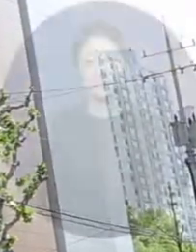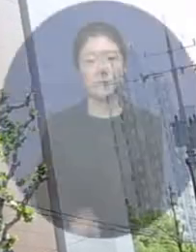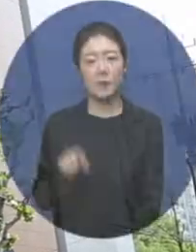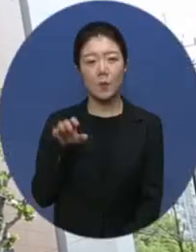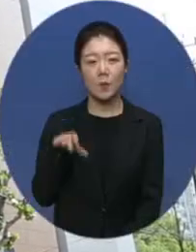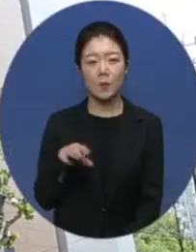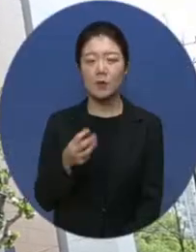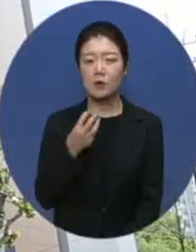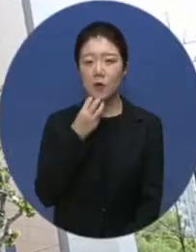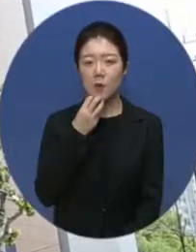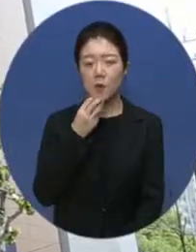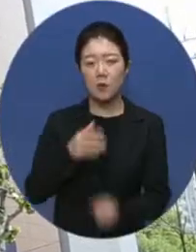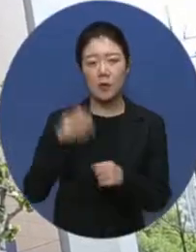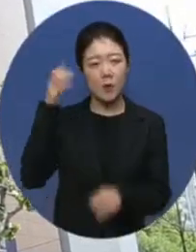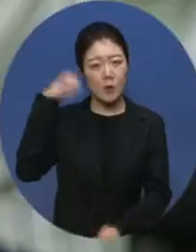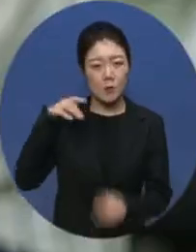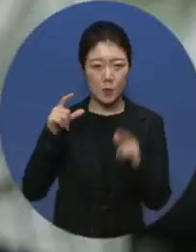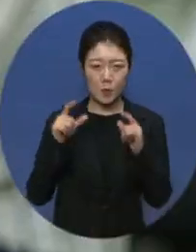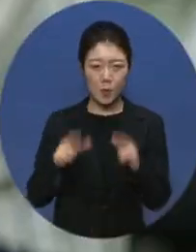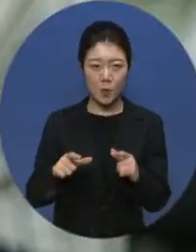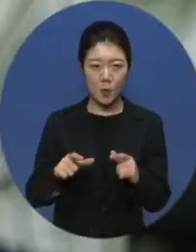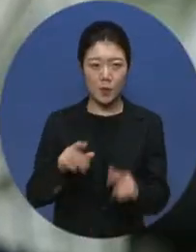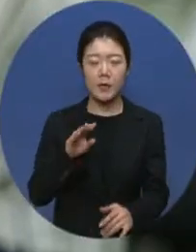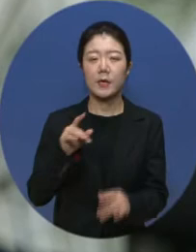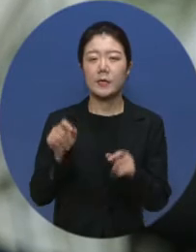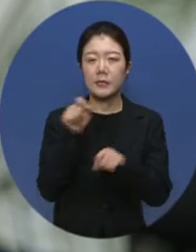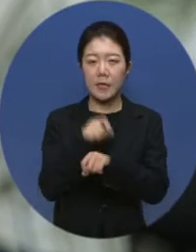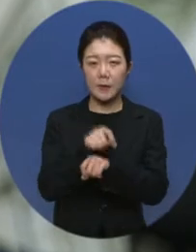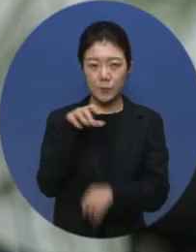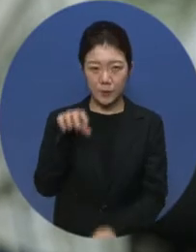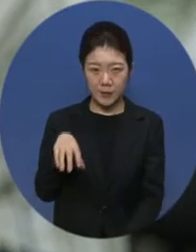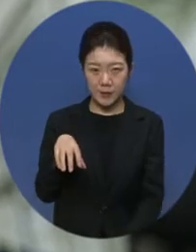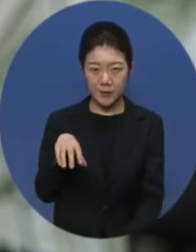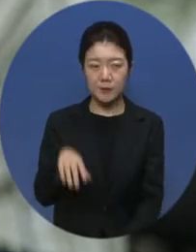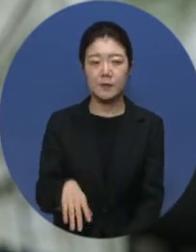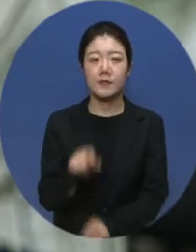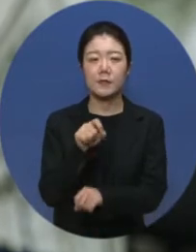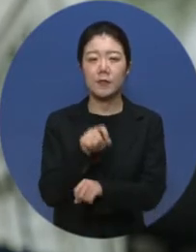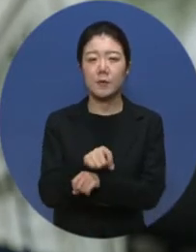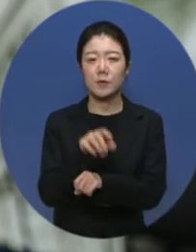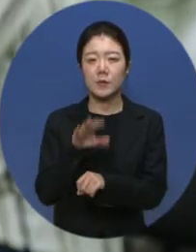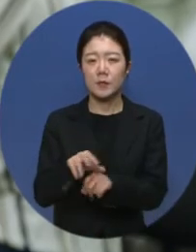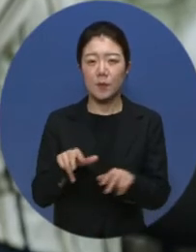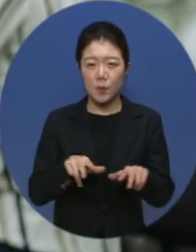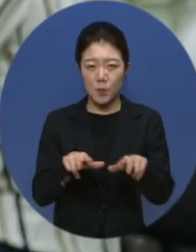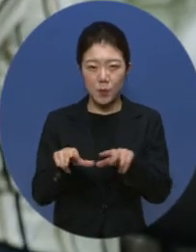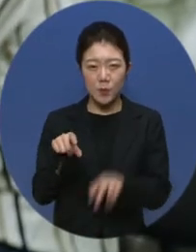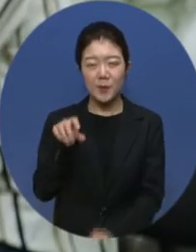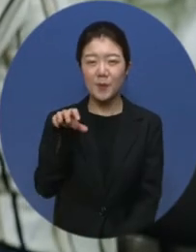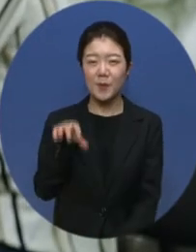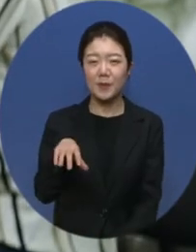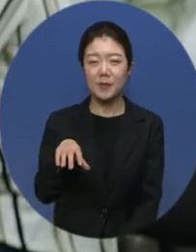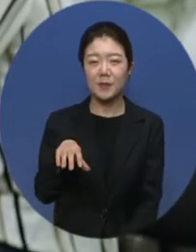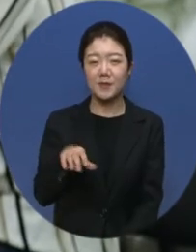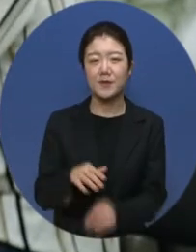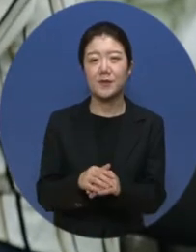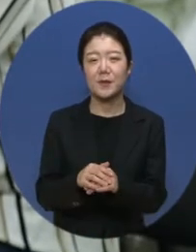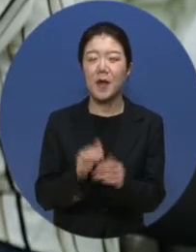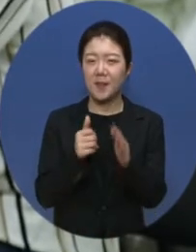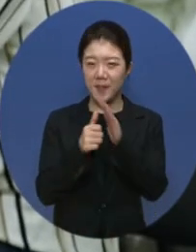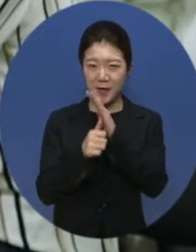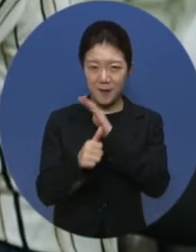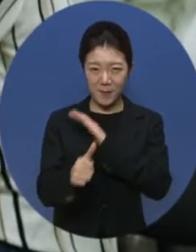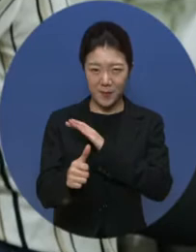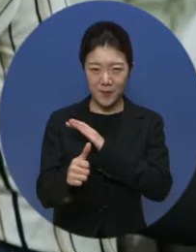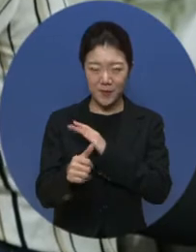이곳은 서울 영등포에 위치한 베터 베이직의 사무실. 사무실이자 작업실인 이곳에서 베터 베이직의